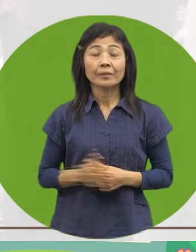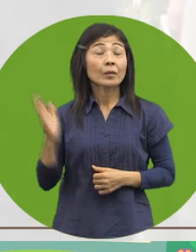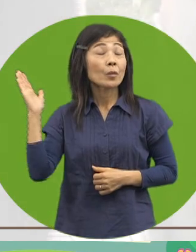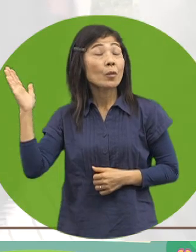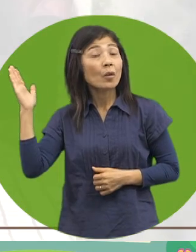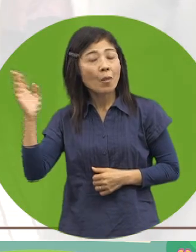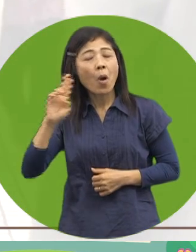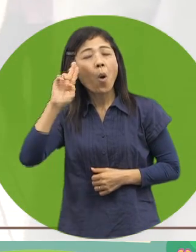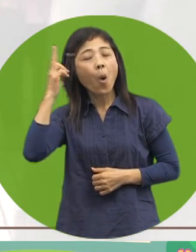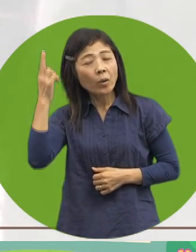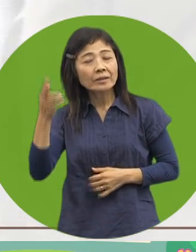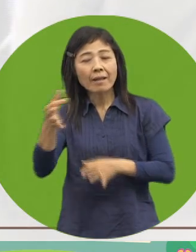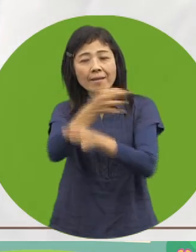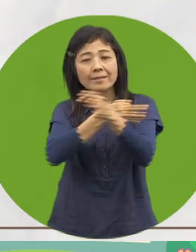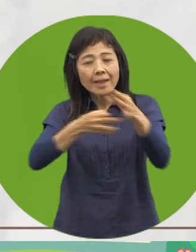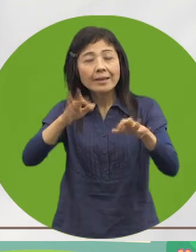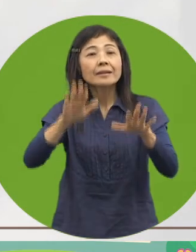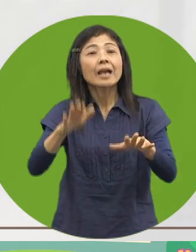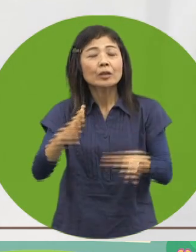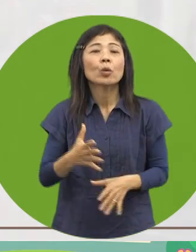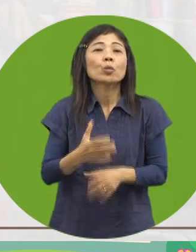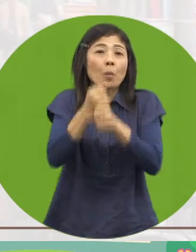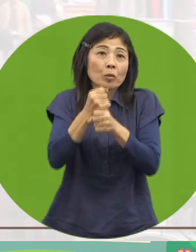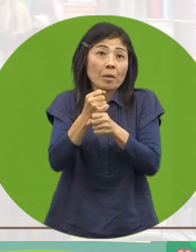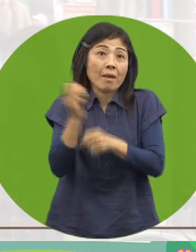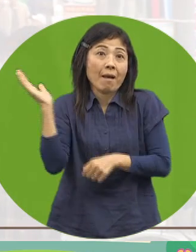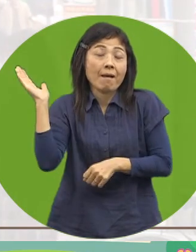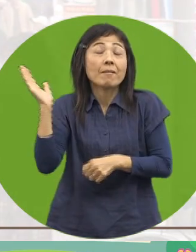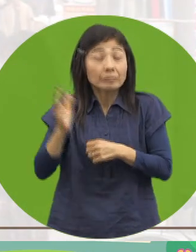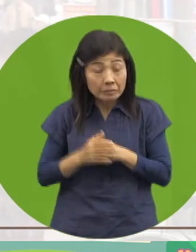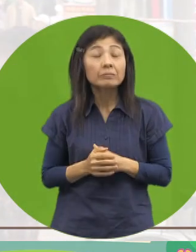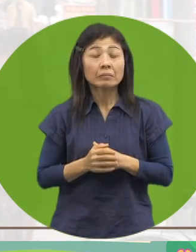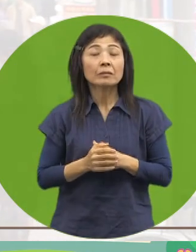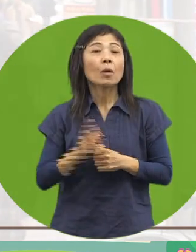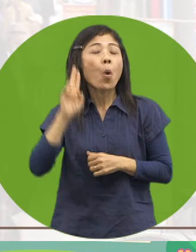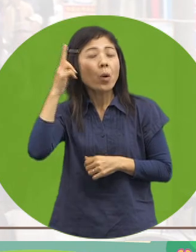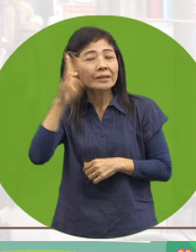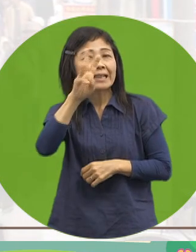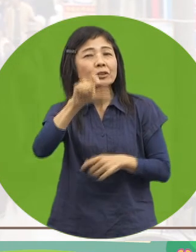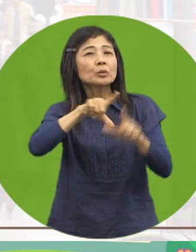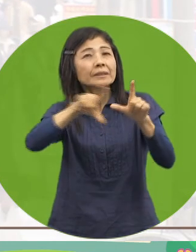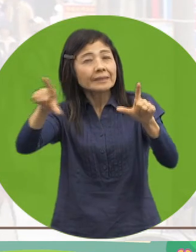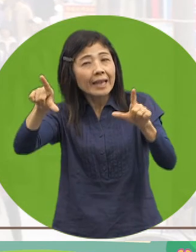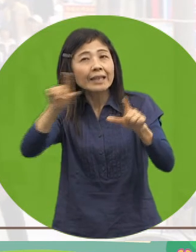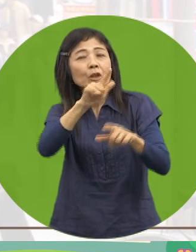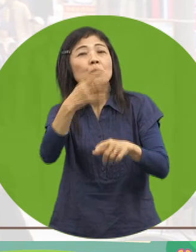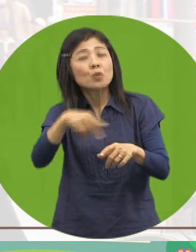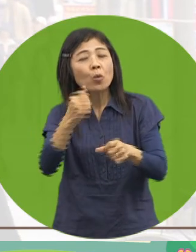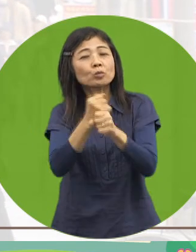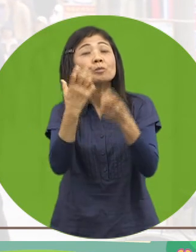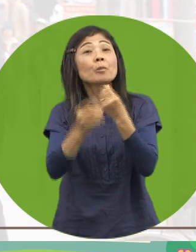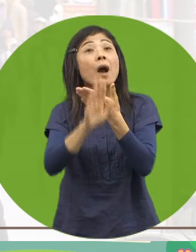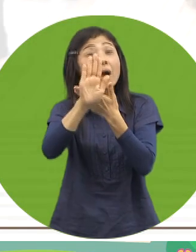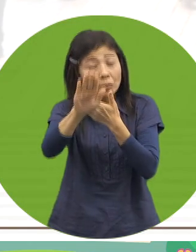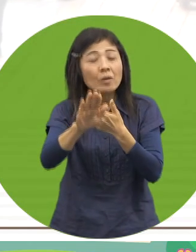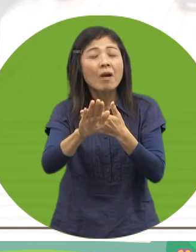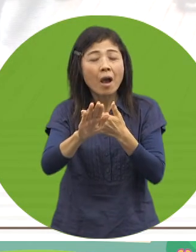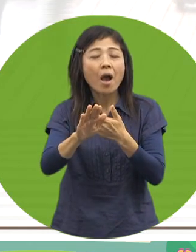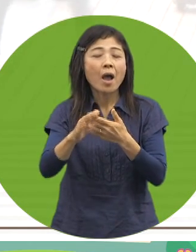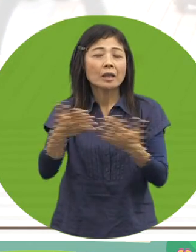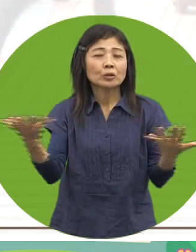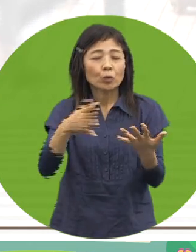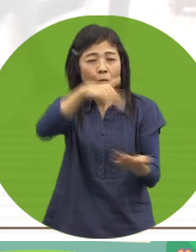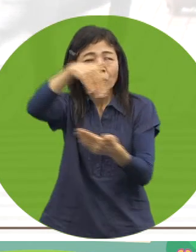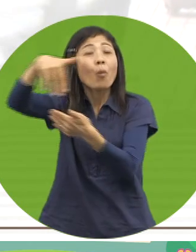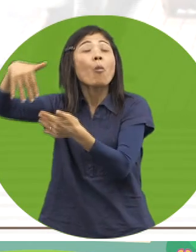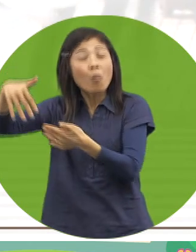これは沖縄経済の最近の特徴をまとめたものです。沖縄21世紀ビジョンが策定されてから雇用情勢